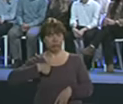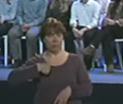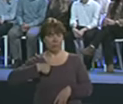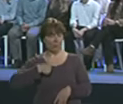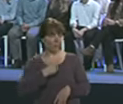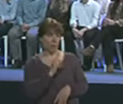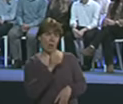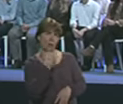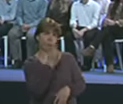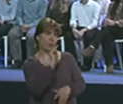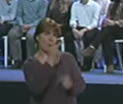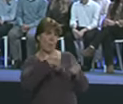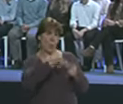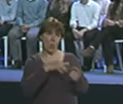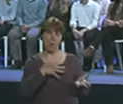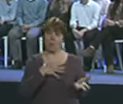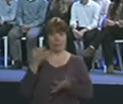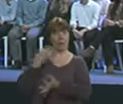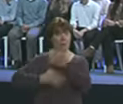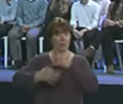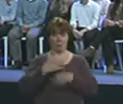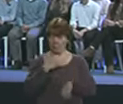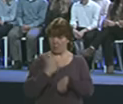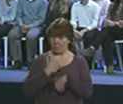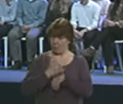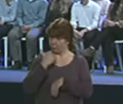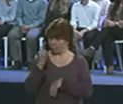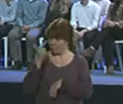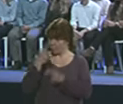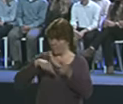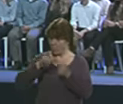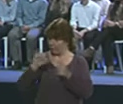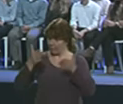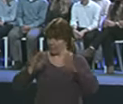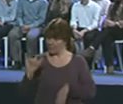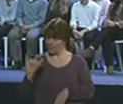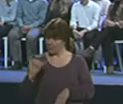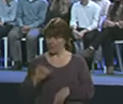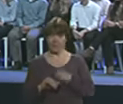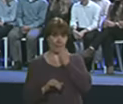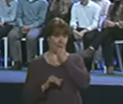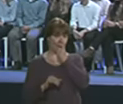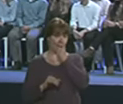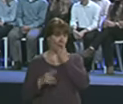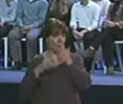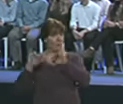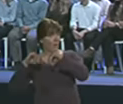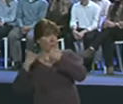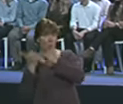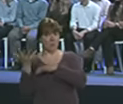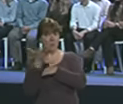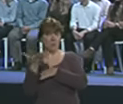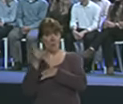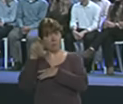mais tu ne seras pas au deuxième tour. Ah, bon. Et qui l'a décidé ? Ben, on s'est réunis à 5 dans une